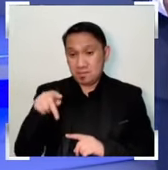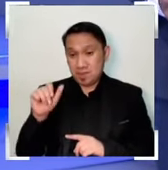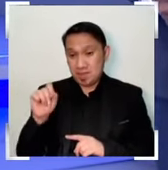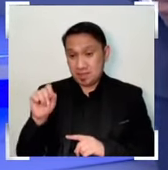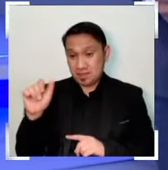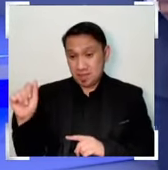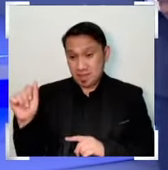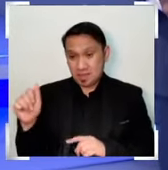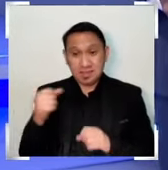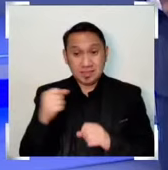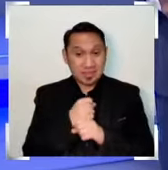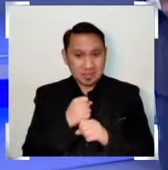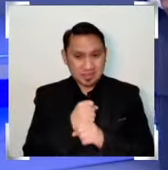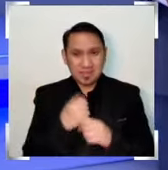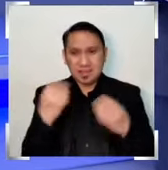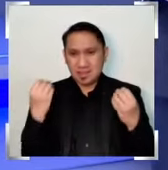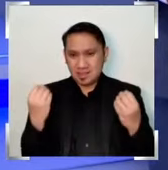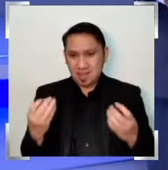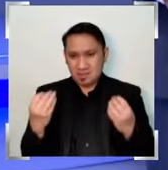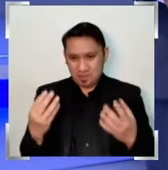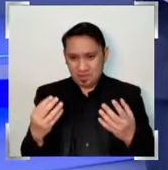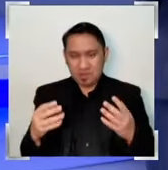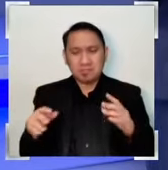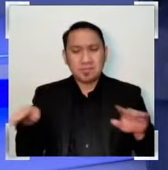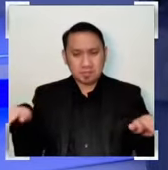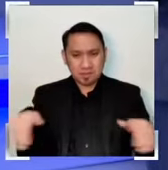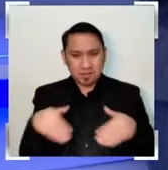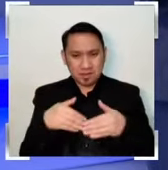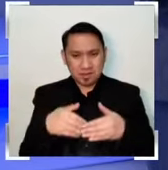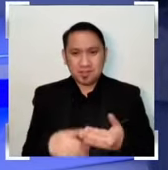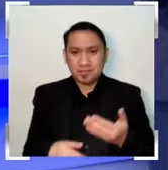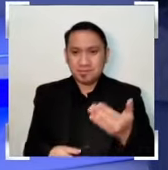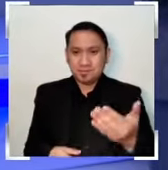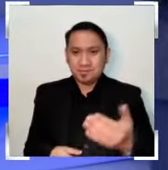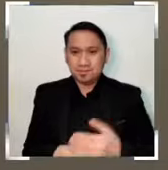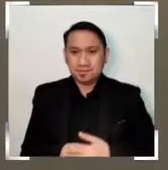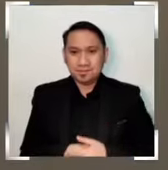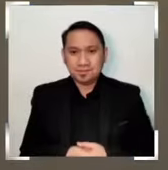muli ang mga nagpapakasal. Saksi, si Maris Umali.